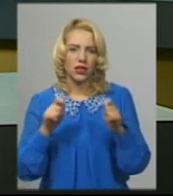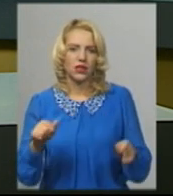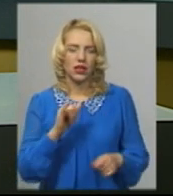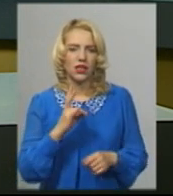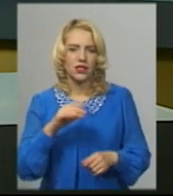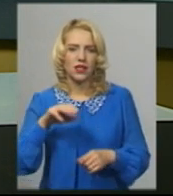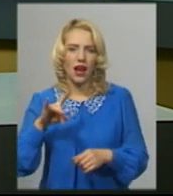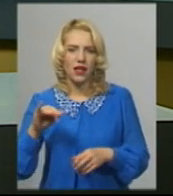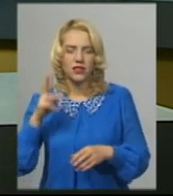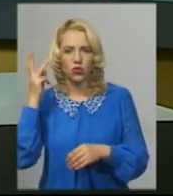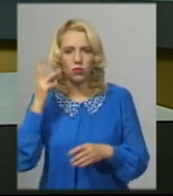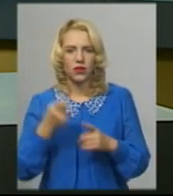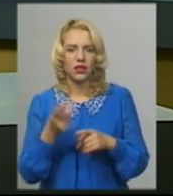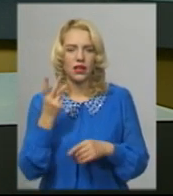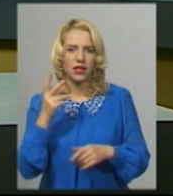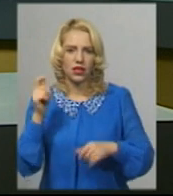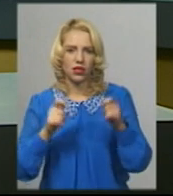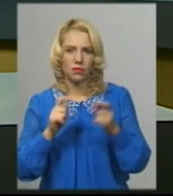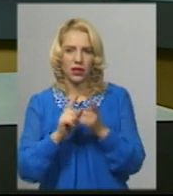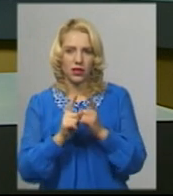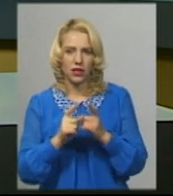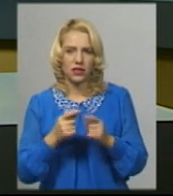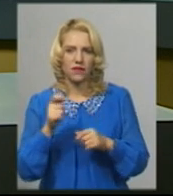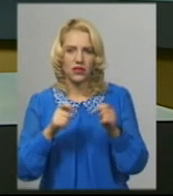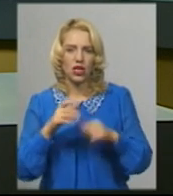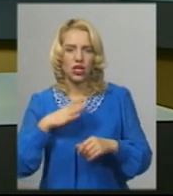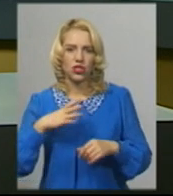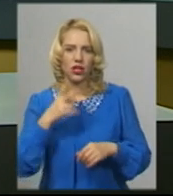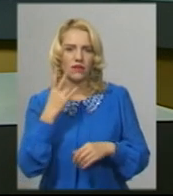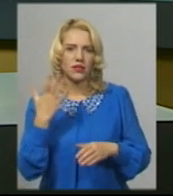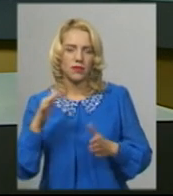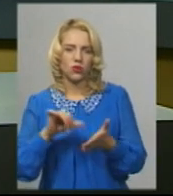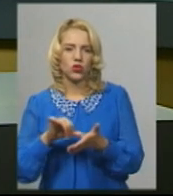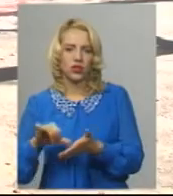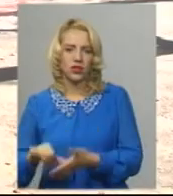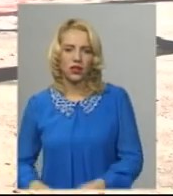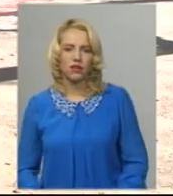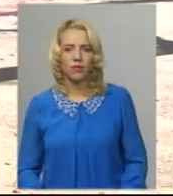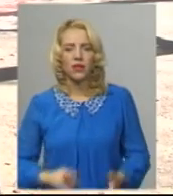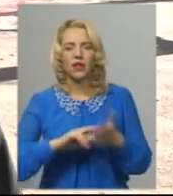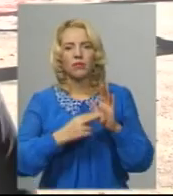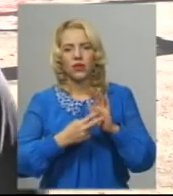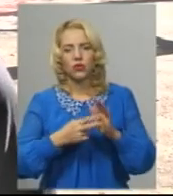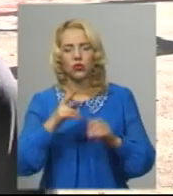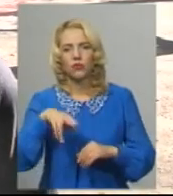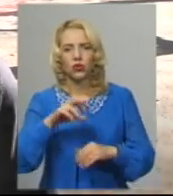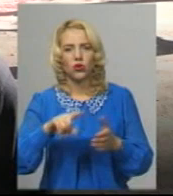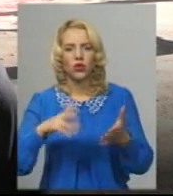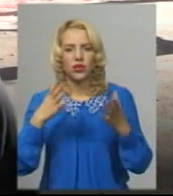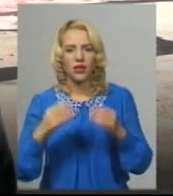На третій літературно-перекладацький фестиваль «Транслаторіум» очікують 25 учасників. Плануємо до Дня